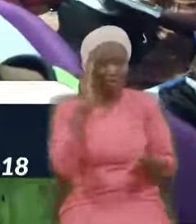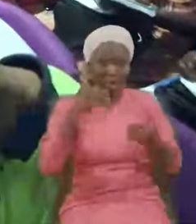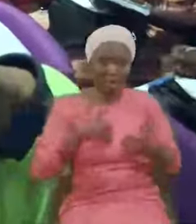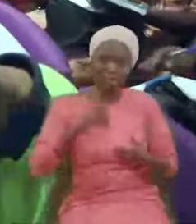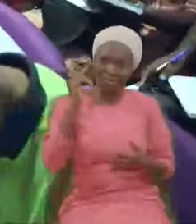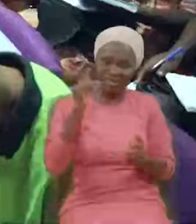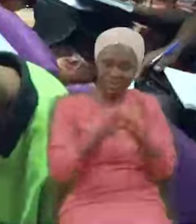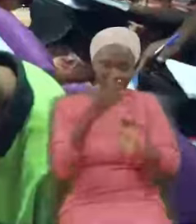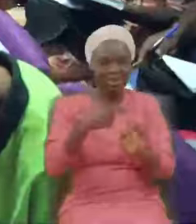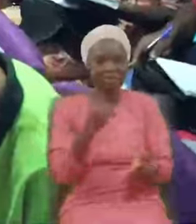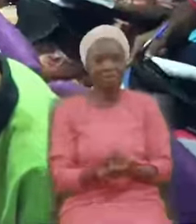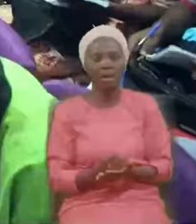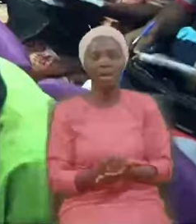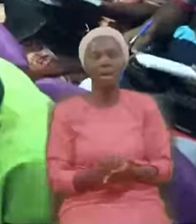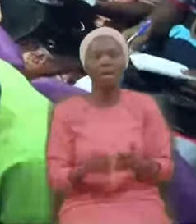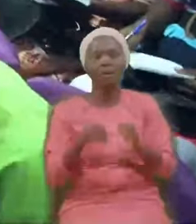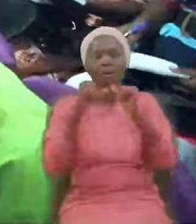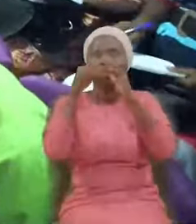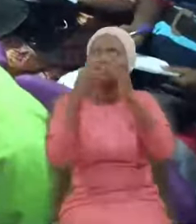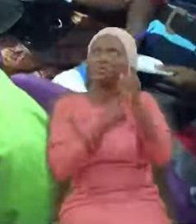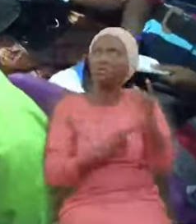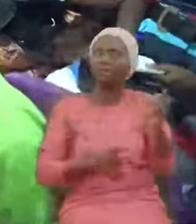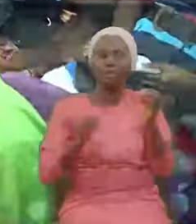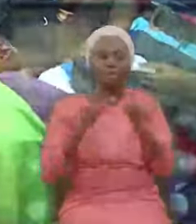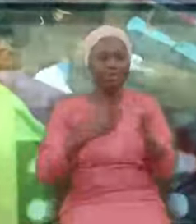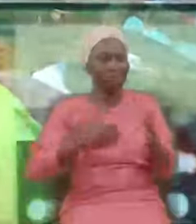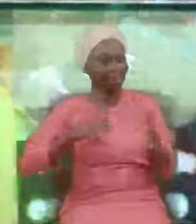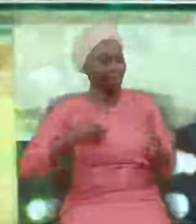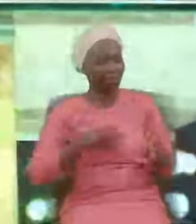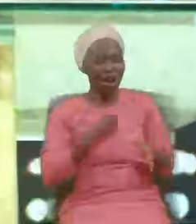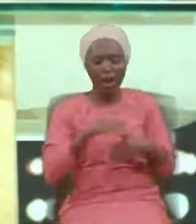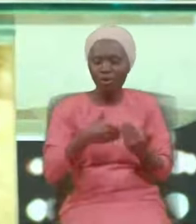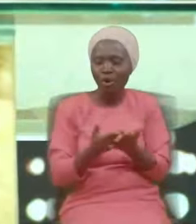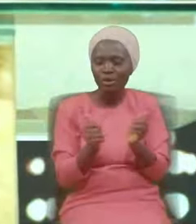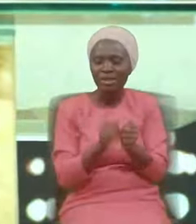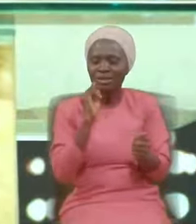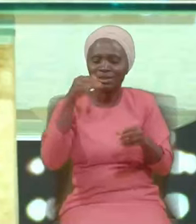témoignage. Mon âme bénit l'Éternel. » Que tout ce qui est en moi